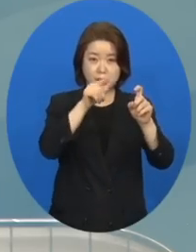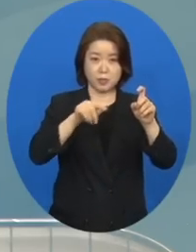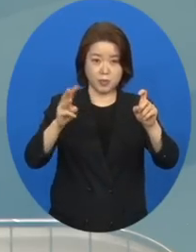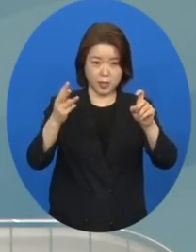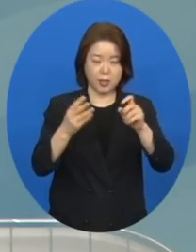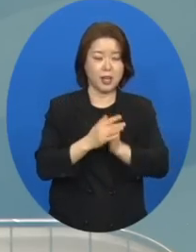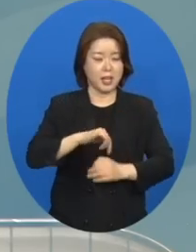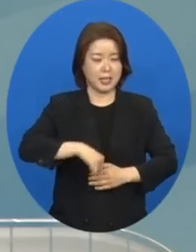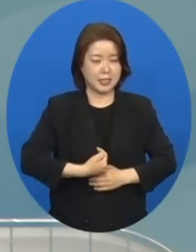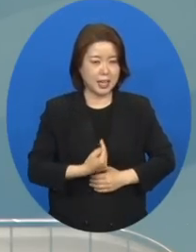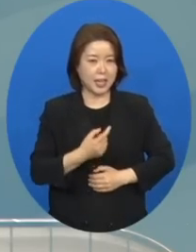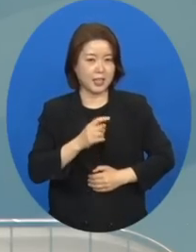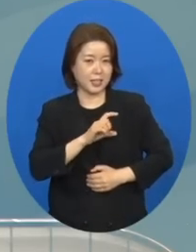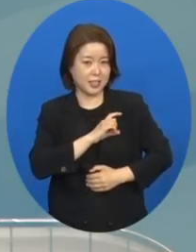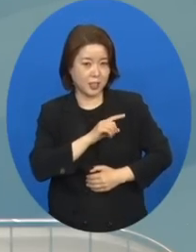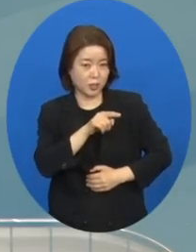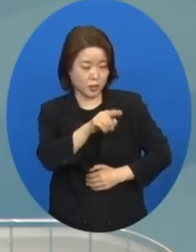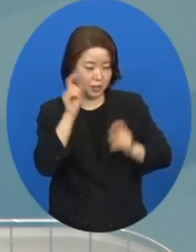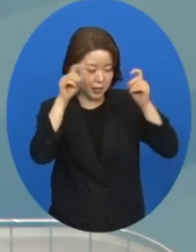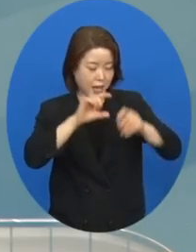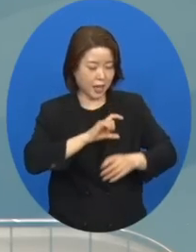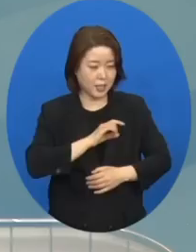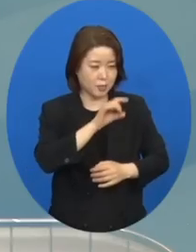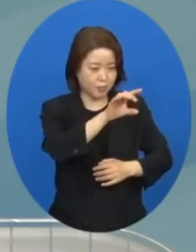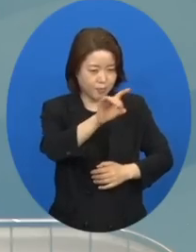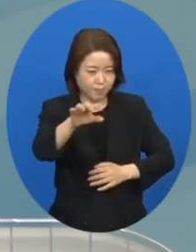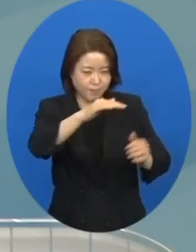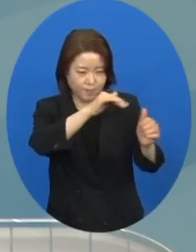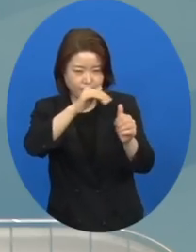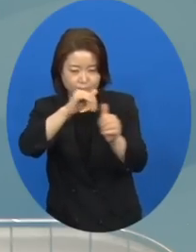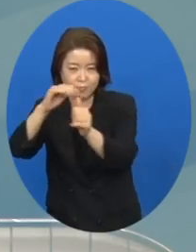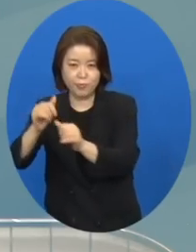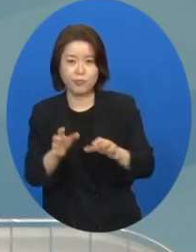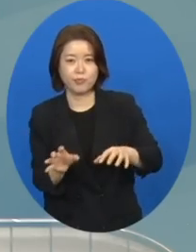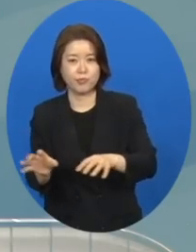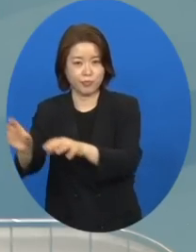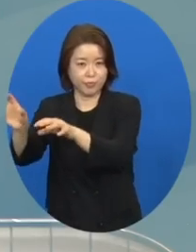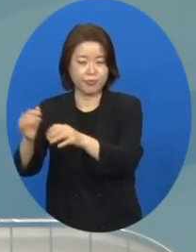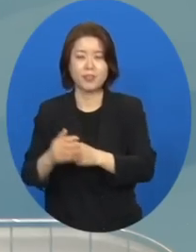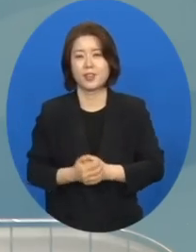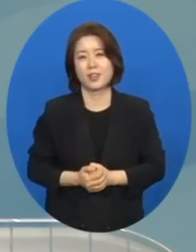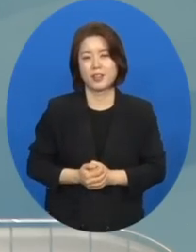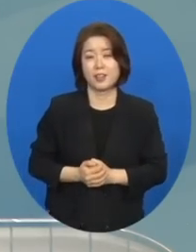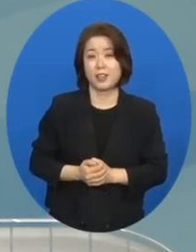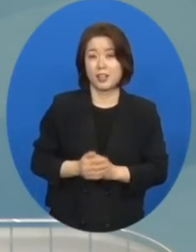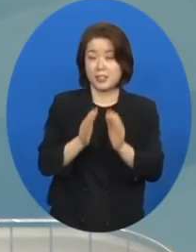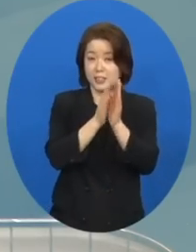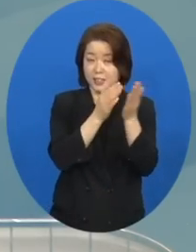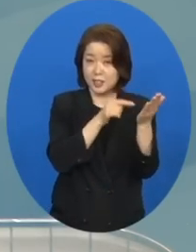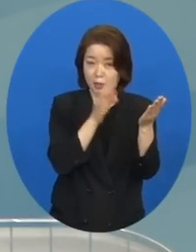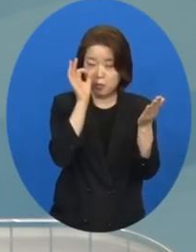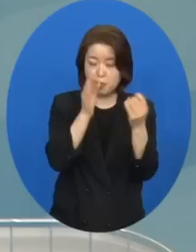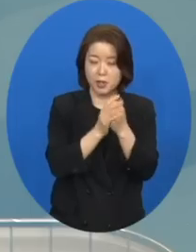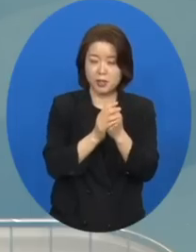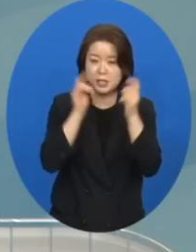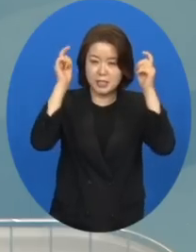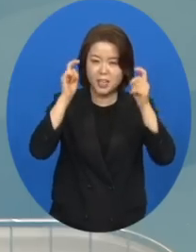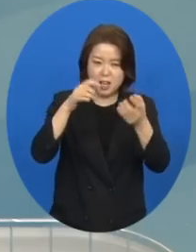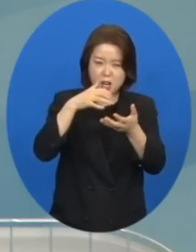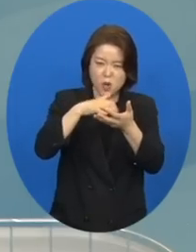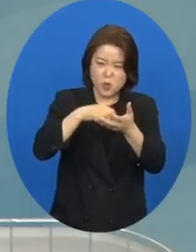이름을 하나하나 불러서 이끌고 나간다 는 거예요 급히 켈러 아까 그 책에 보면 얀이 수백 마리가 있는데요